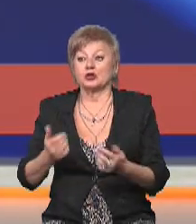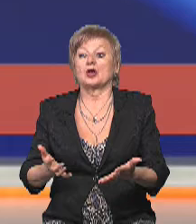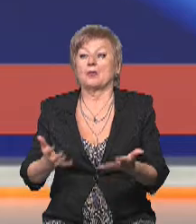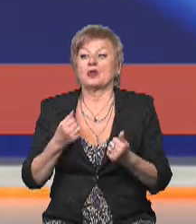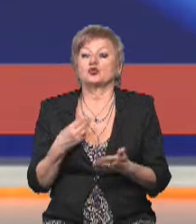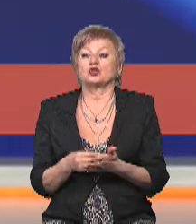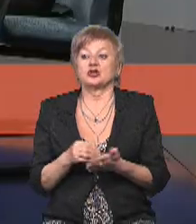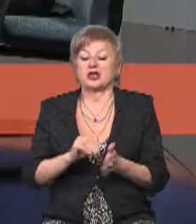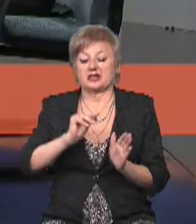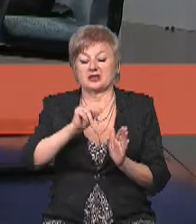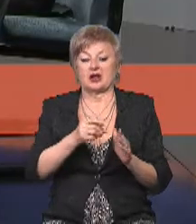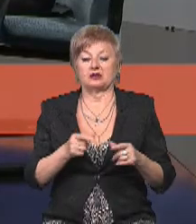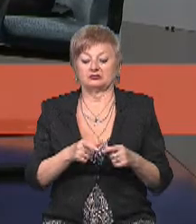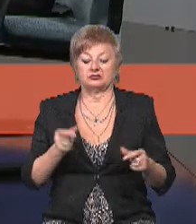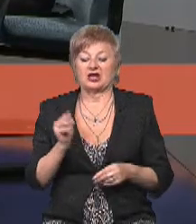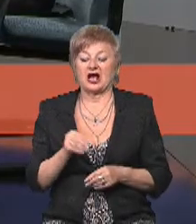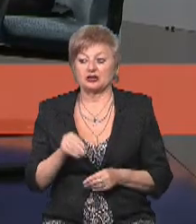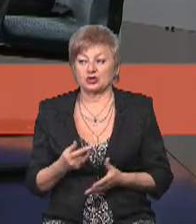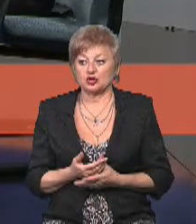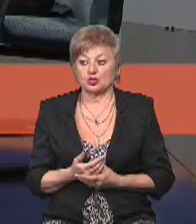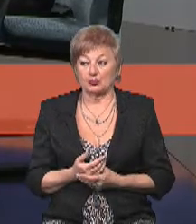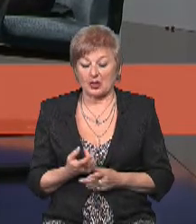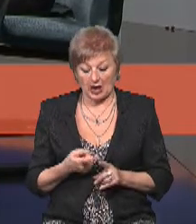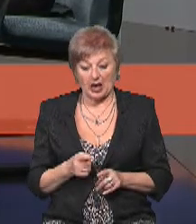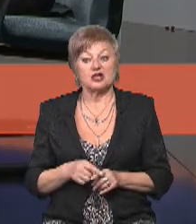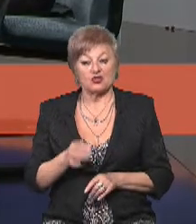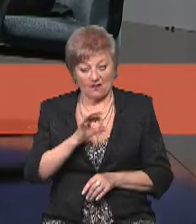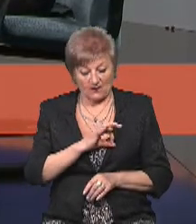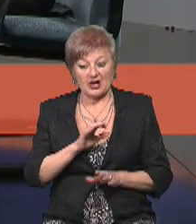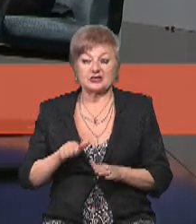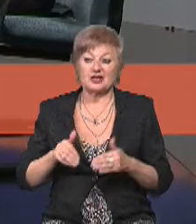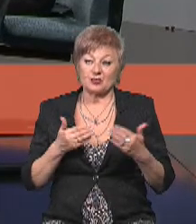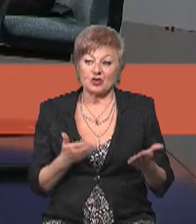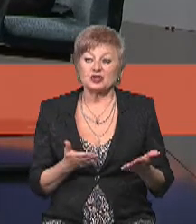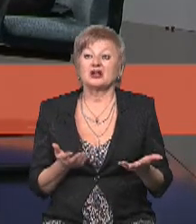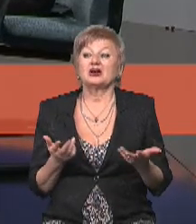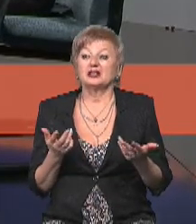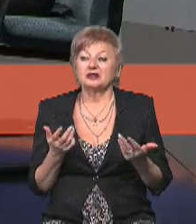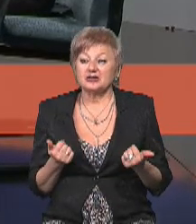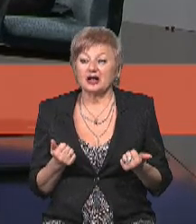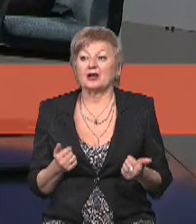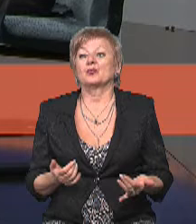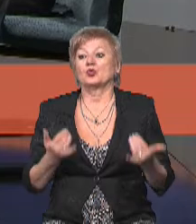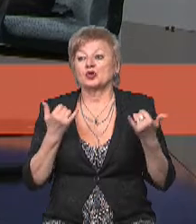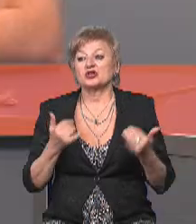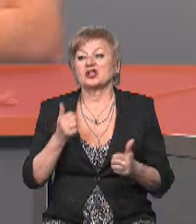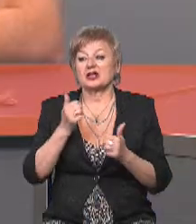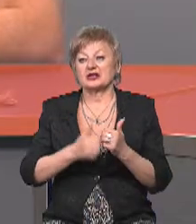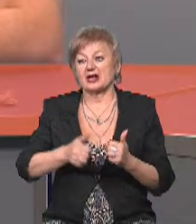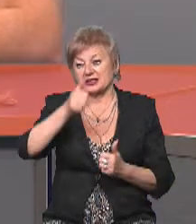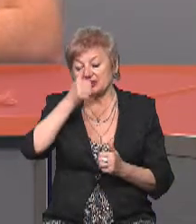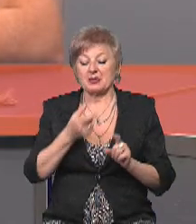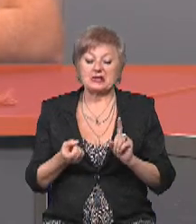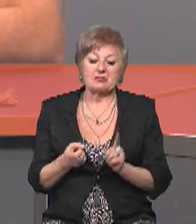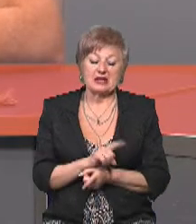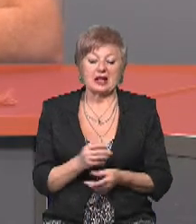деньги себе на карту. Ну, тобто це доволі вигідна пропозиція. Ну, можна сказати, да, в условиях того, що зараз кожен місяць змінюється